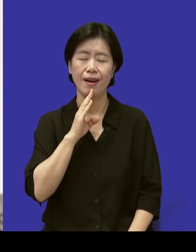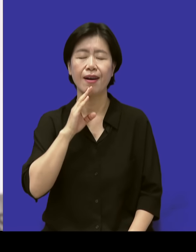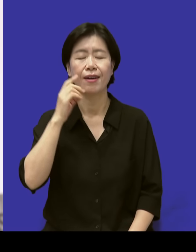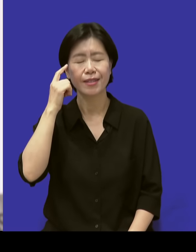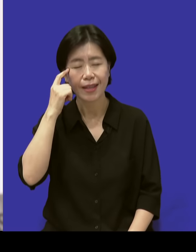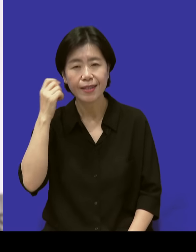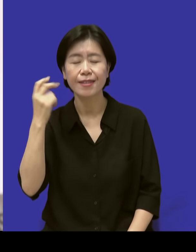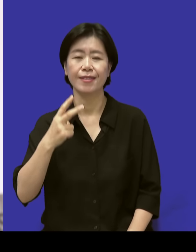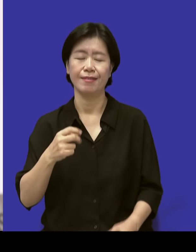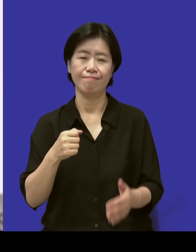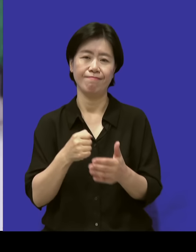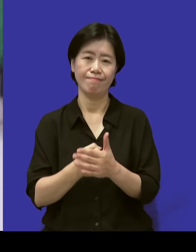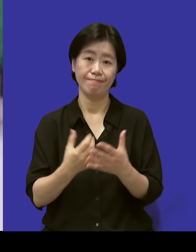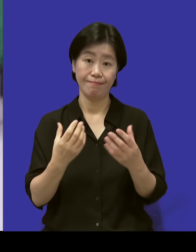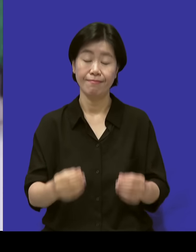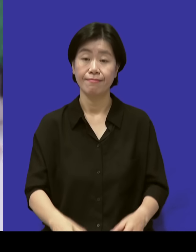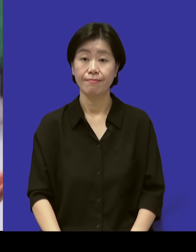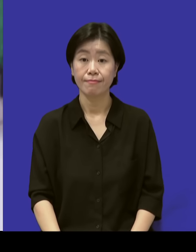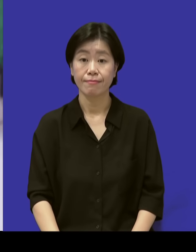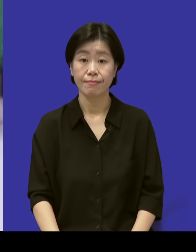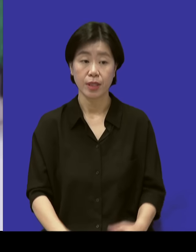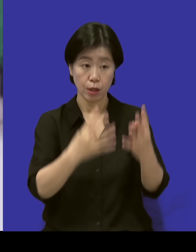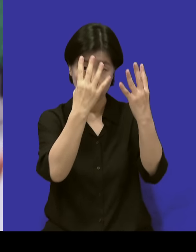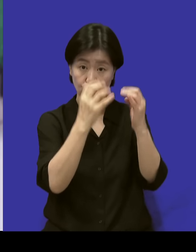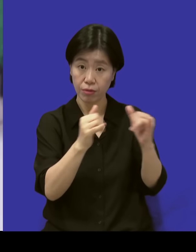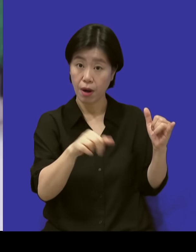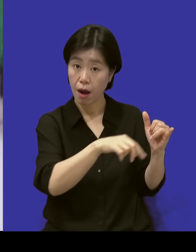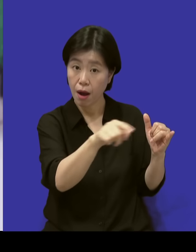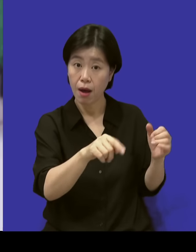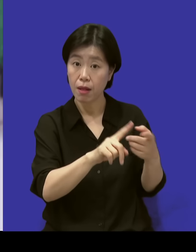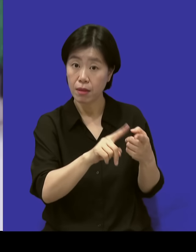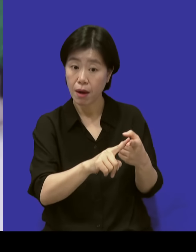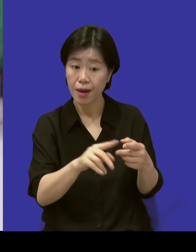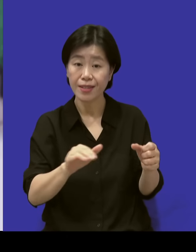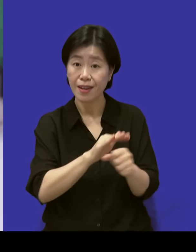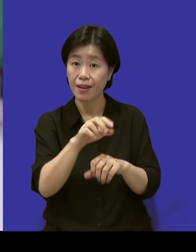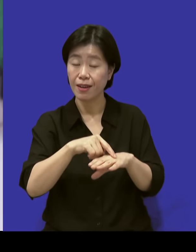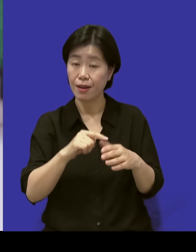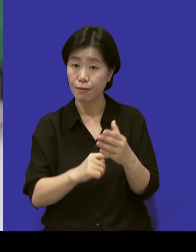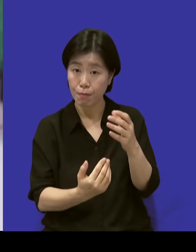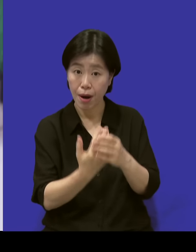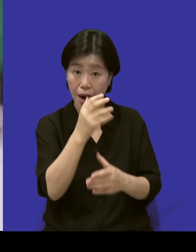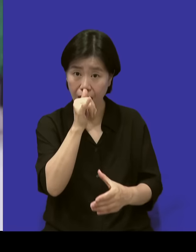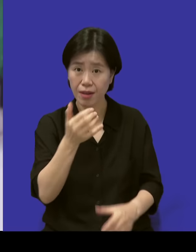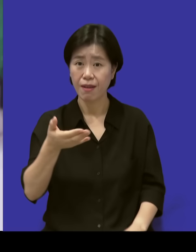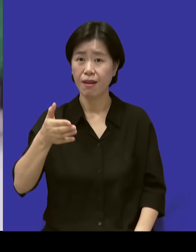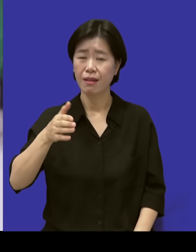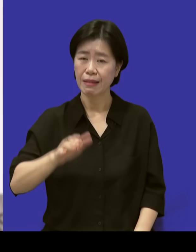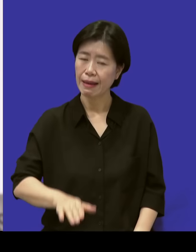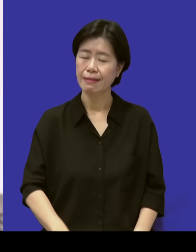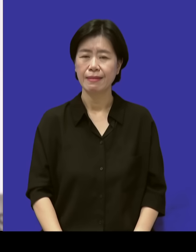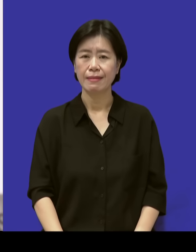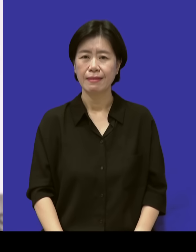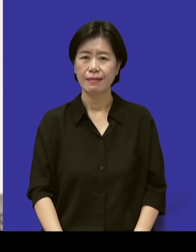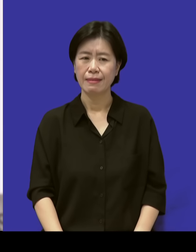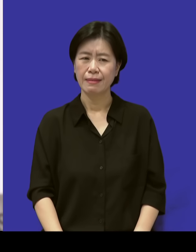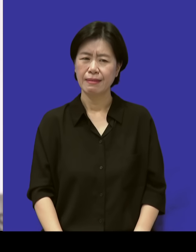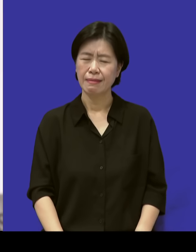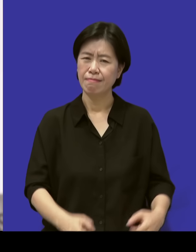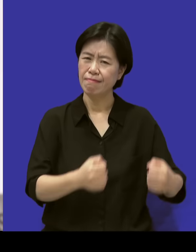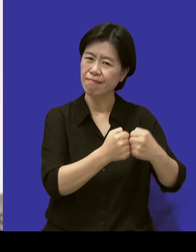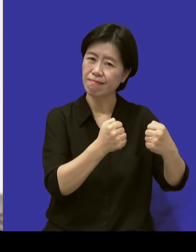또 마음을 갖게 되더라고요. 수용자들에 대한 사랑의 마음이 생기셨잖아요. 네. 그런데 그럼에도 불구하고 좀 부딪힐 만한 일들이 생길 수